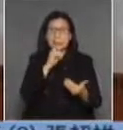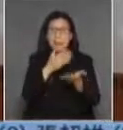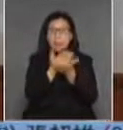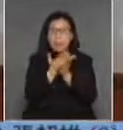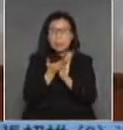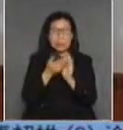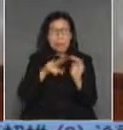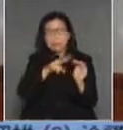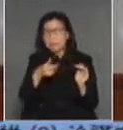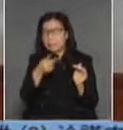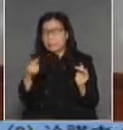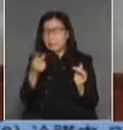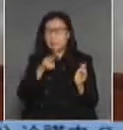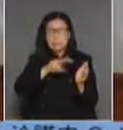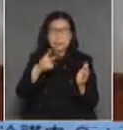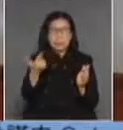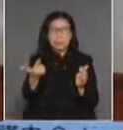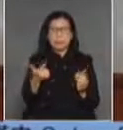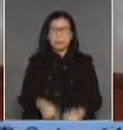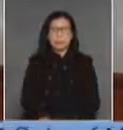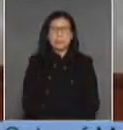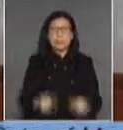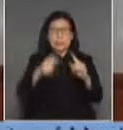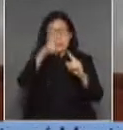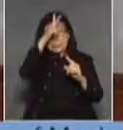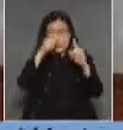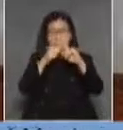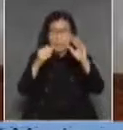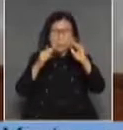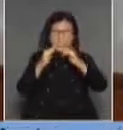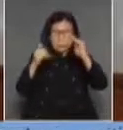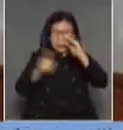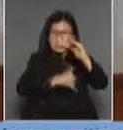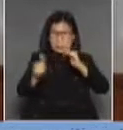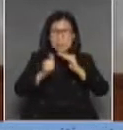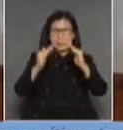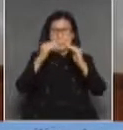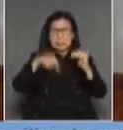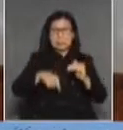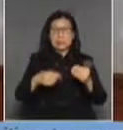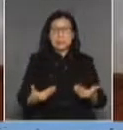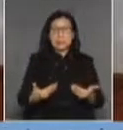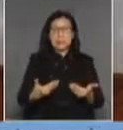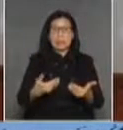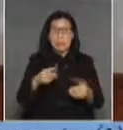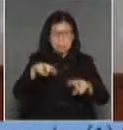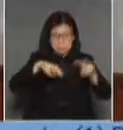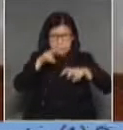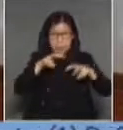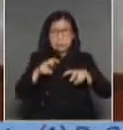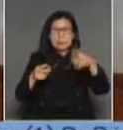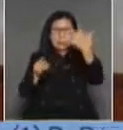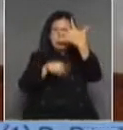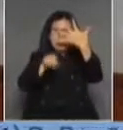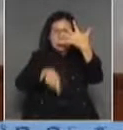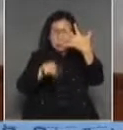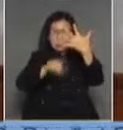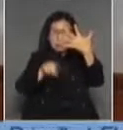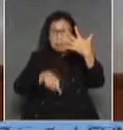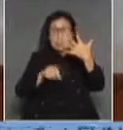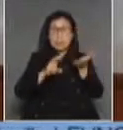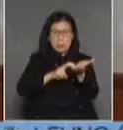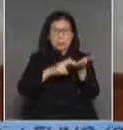質。按入境處的資料，現時已完成審核的5000多宗的個案